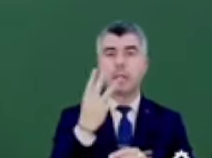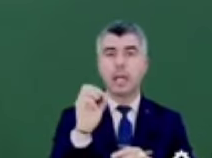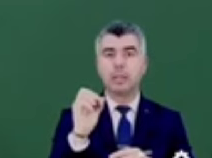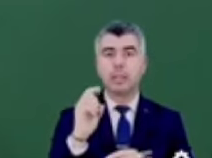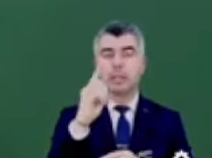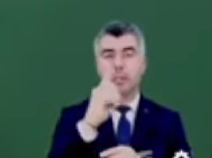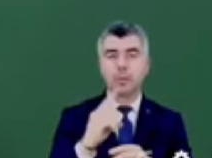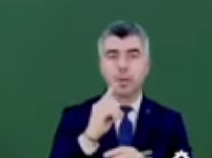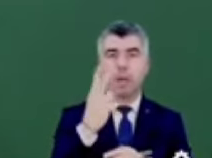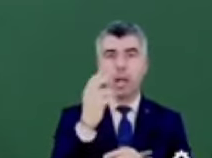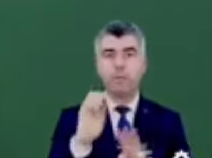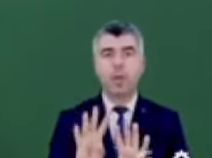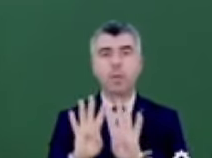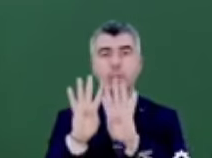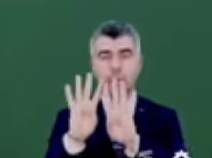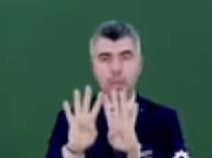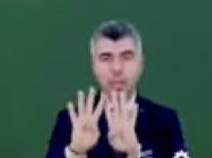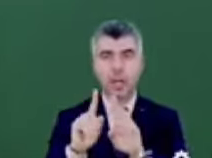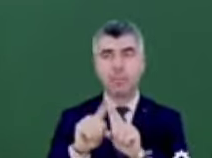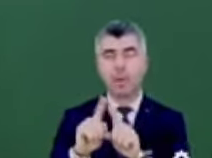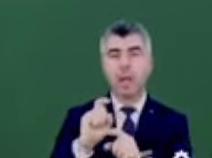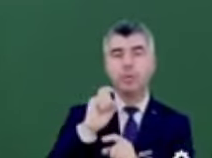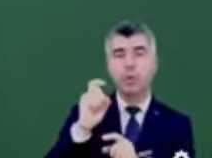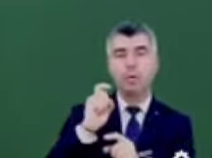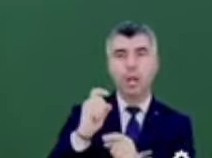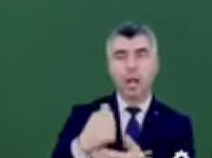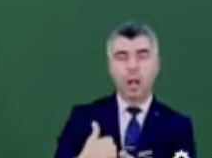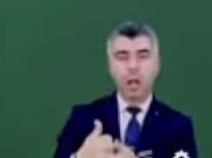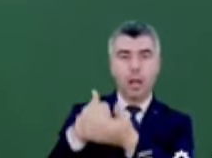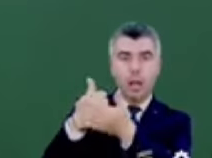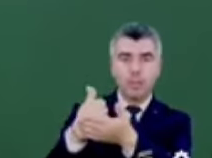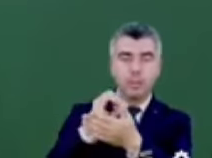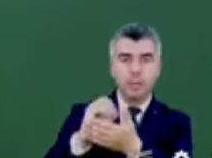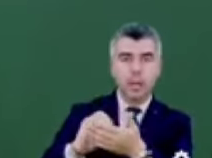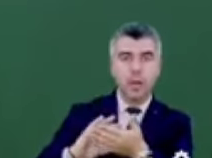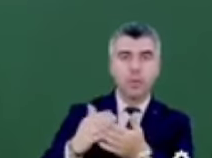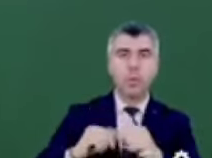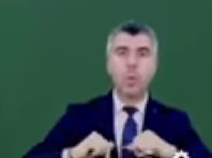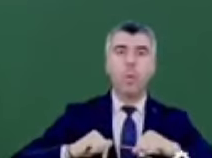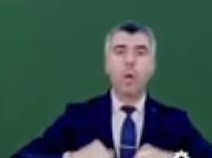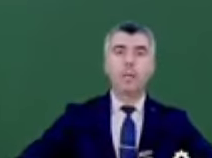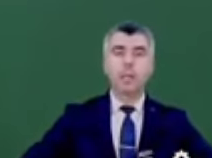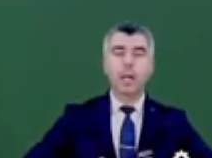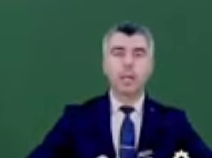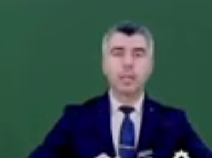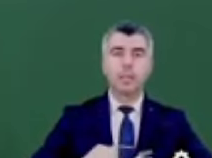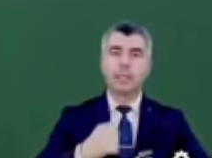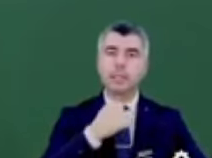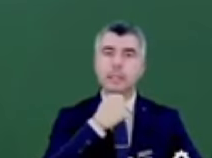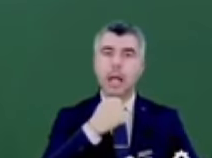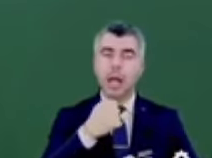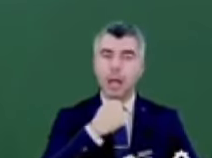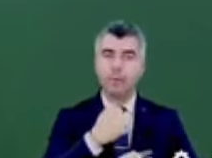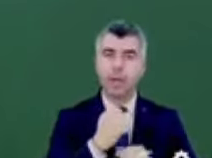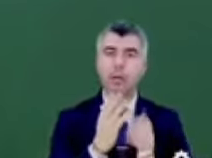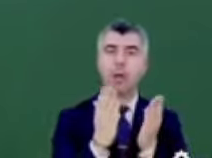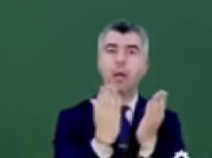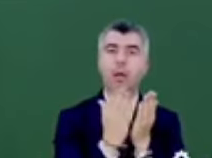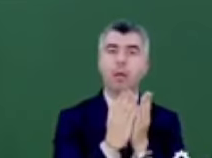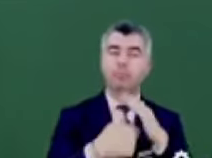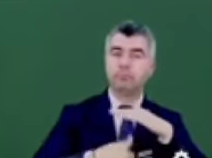2008 باحداث اجره عن الخدمات المقدمه من قبل وزاره الاتصال الم هد العالي